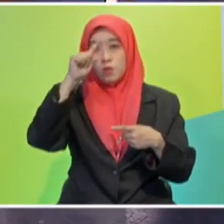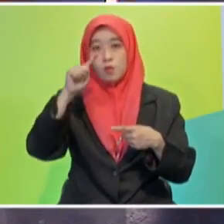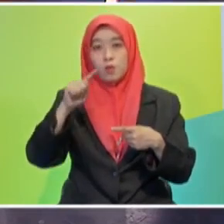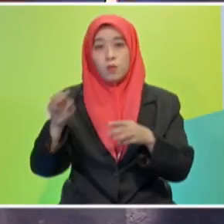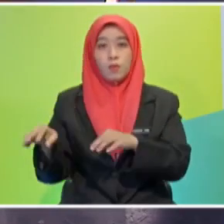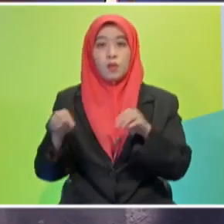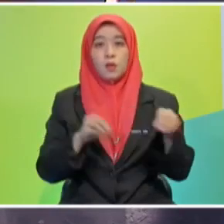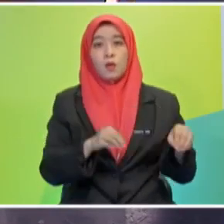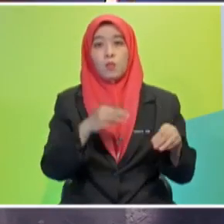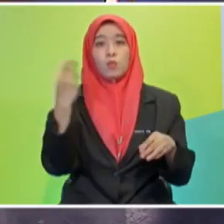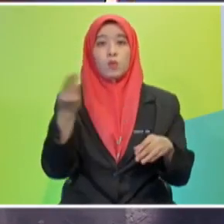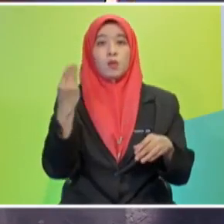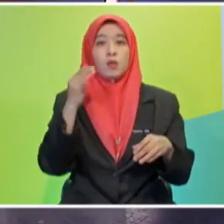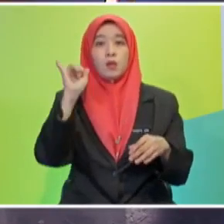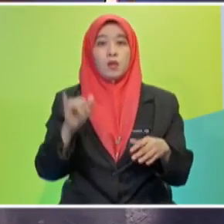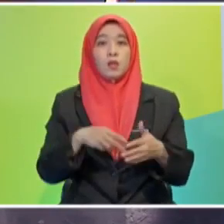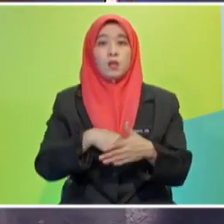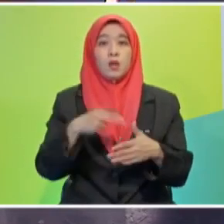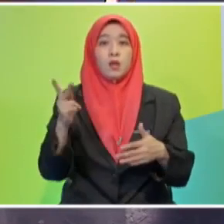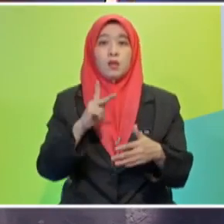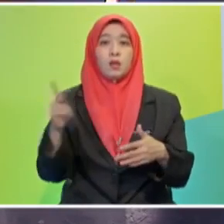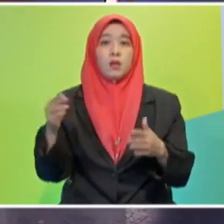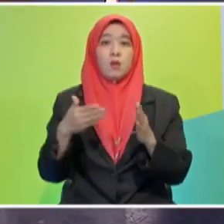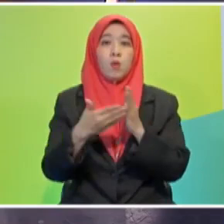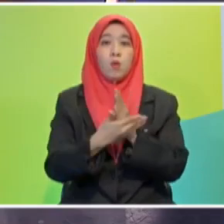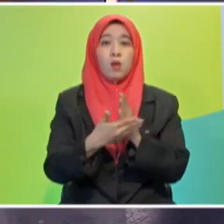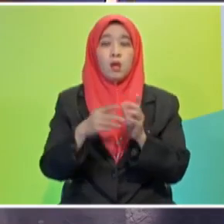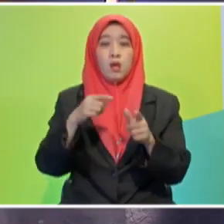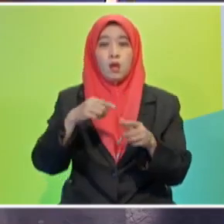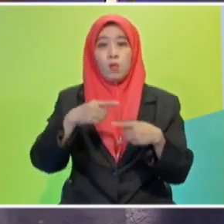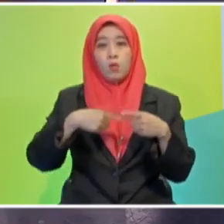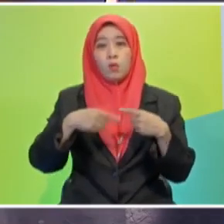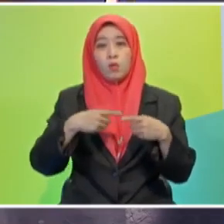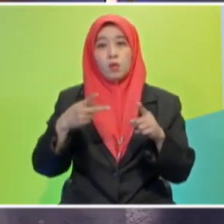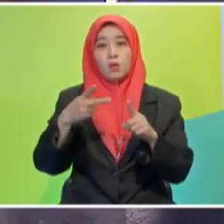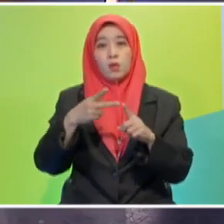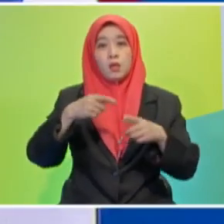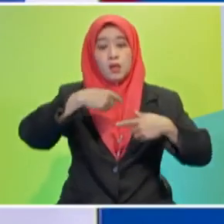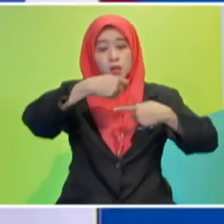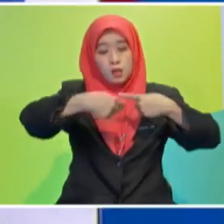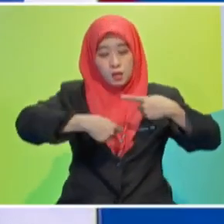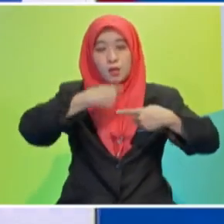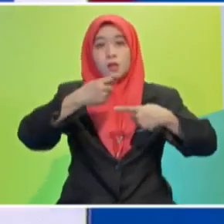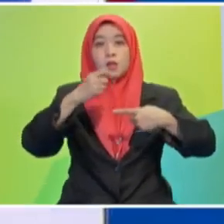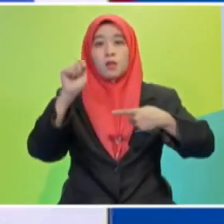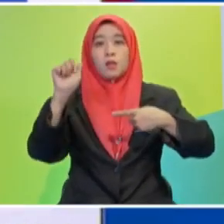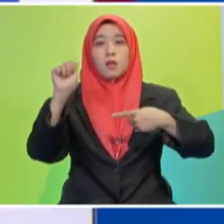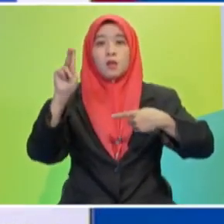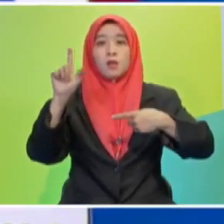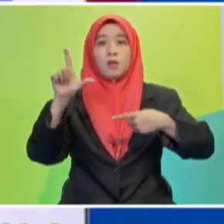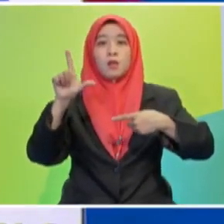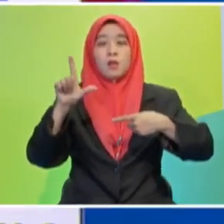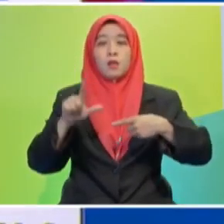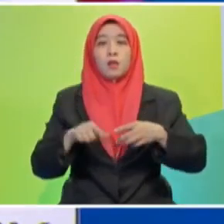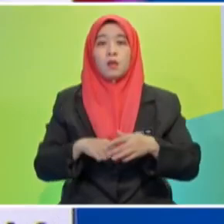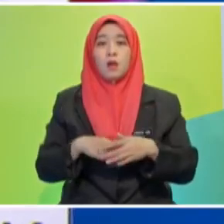memindahkan putaran yang dihasilkan oleh motor ke takal. Jadi nak tak nak kita kena ada penghubung. Penghubungnya